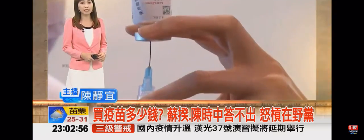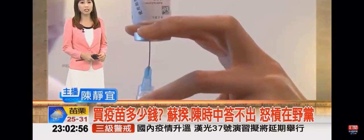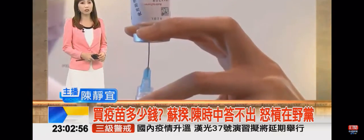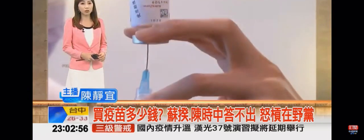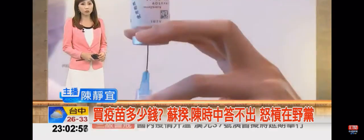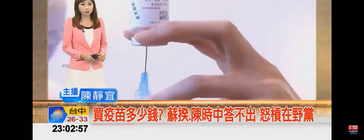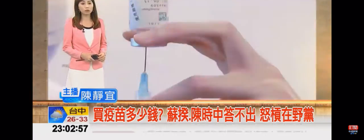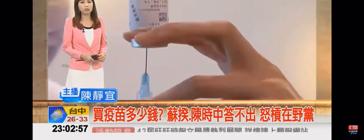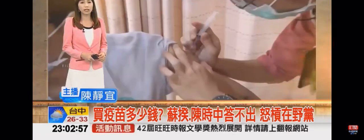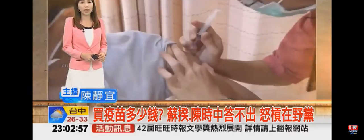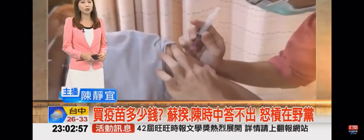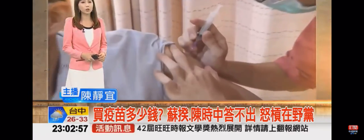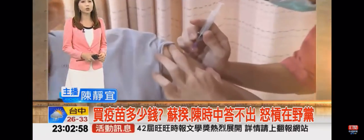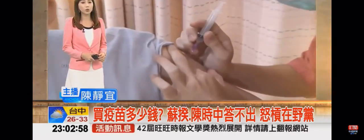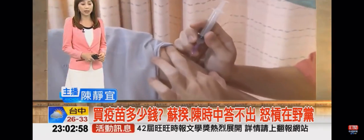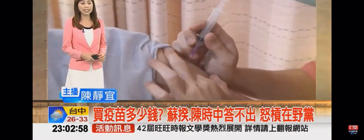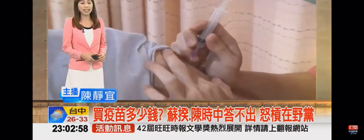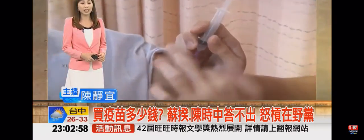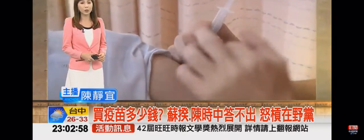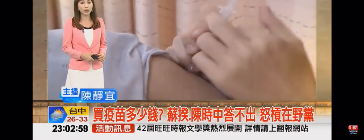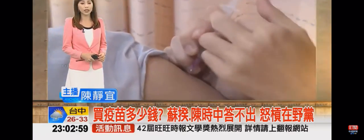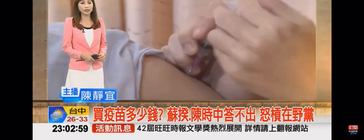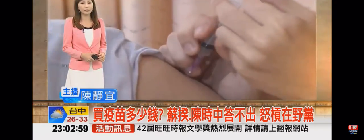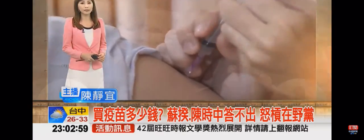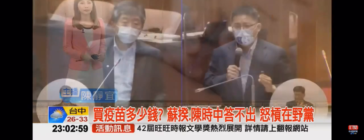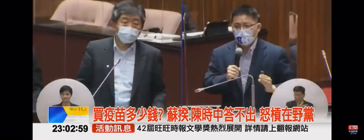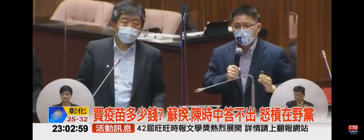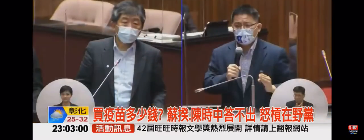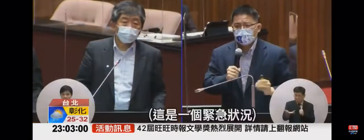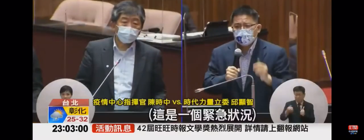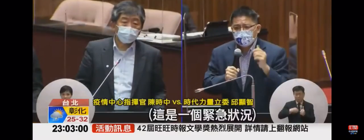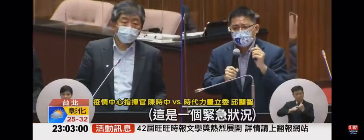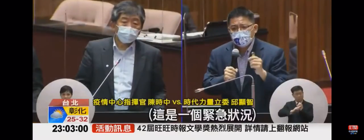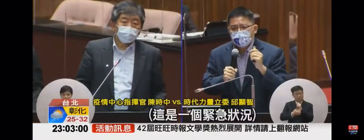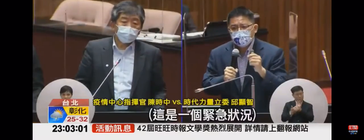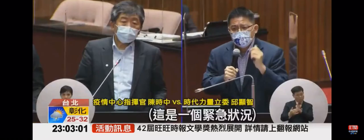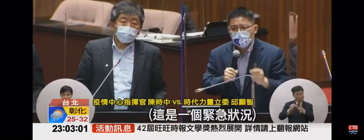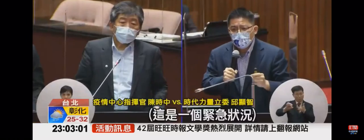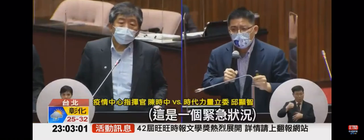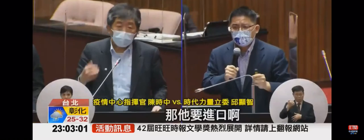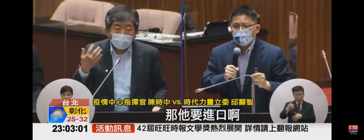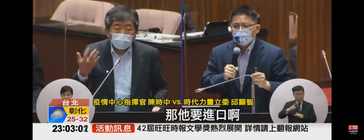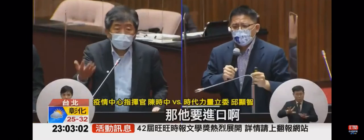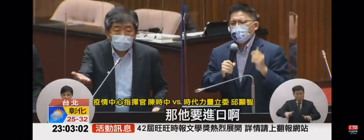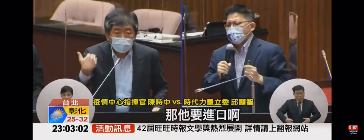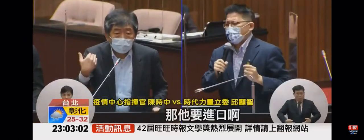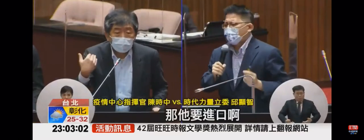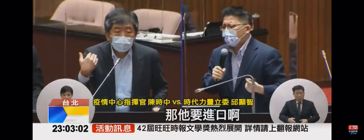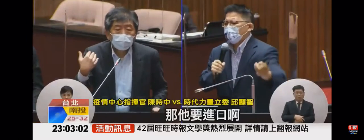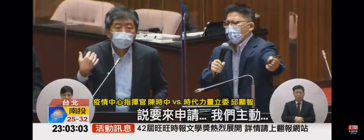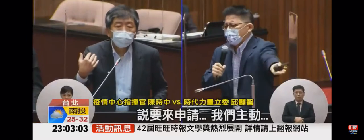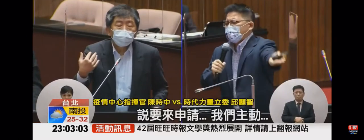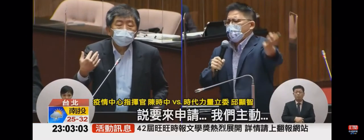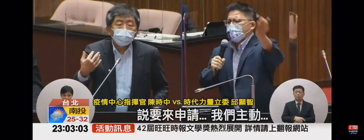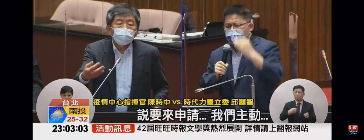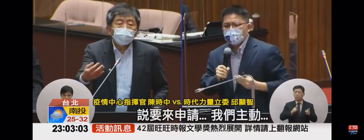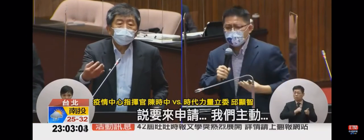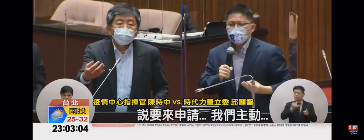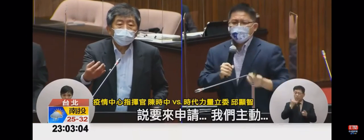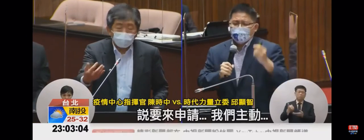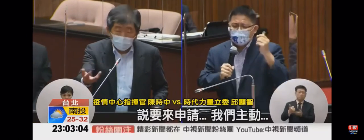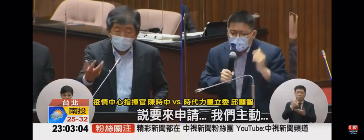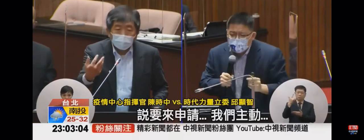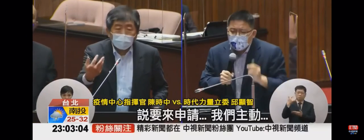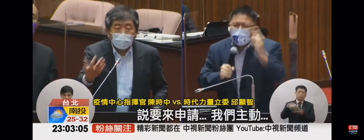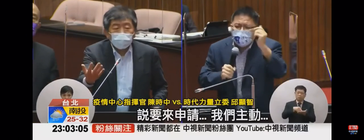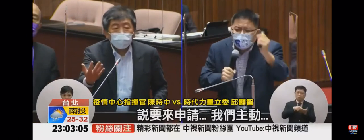天也是罕见动怒，两度回呛立委。 这是一个紧急状况，你别让大家拢讲啊，你爱来申